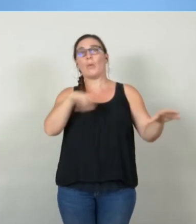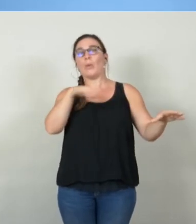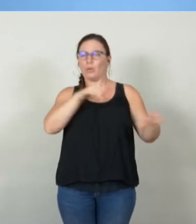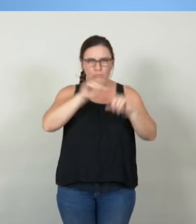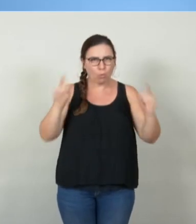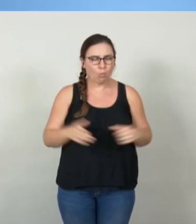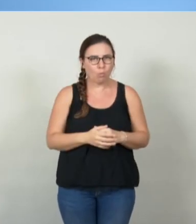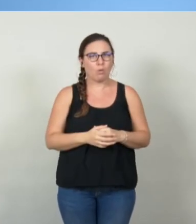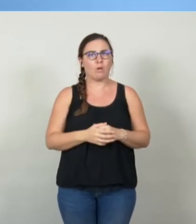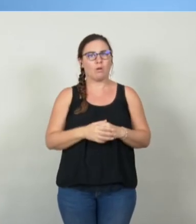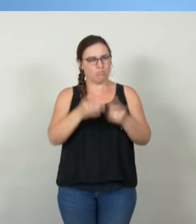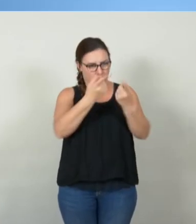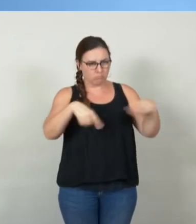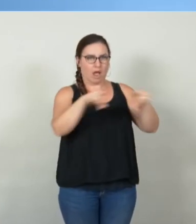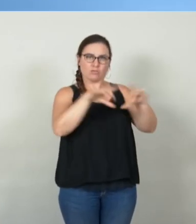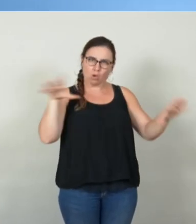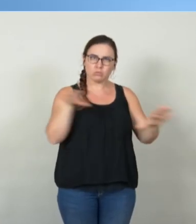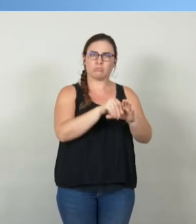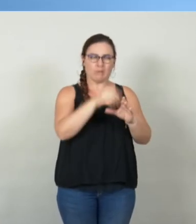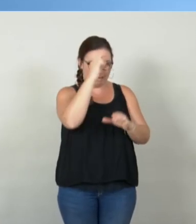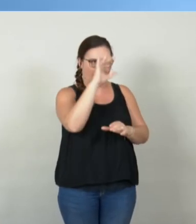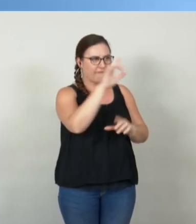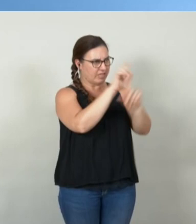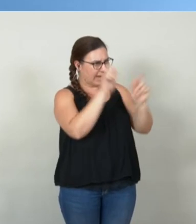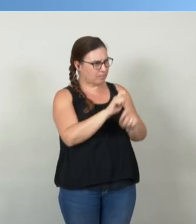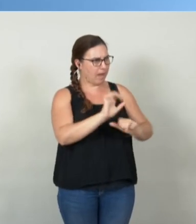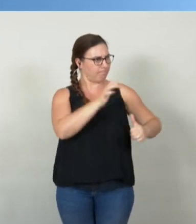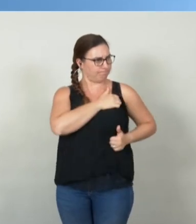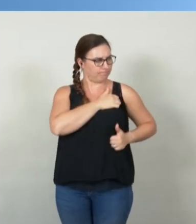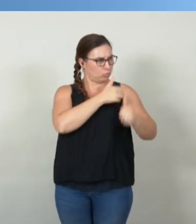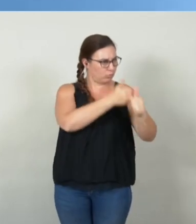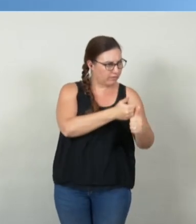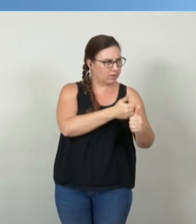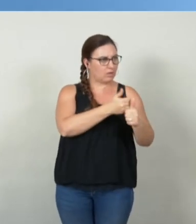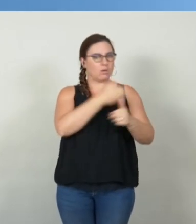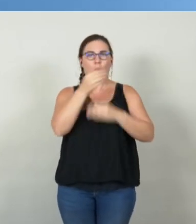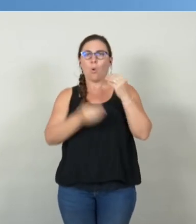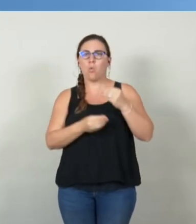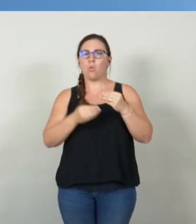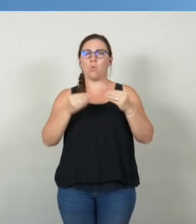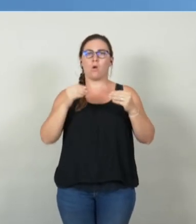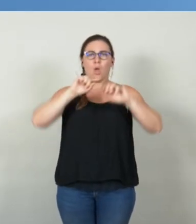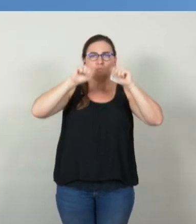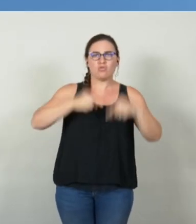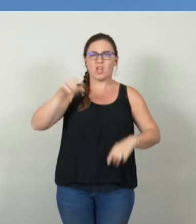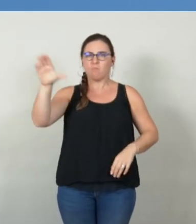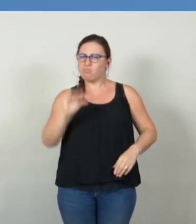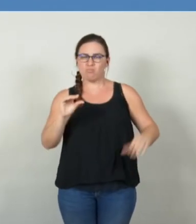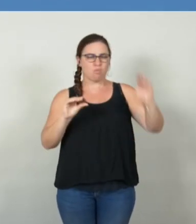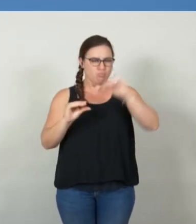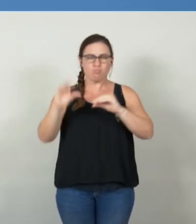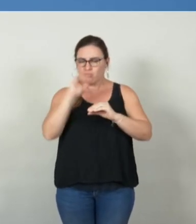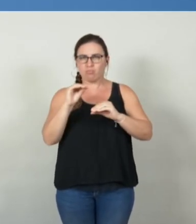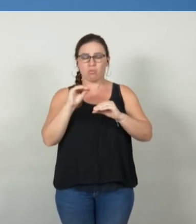participer à une instance dans laquelle l'ensemble des avis a toujours été respecté et suivi ou subir des coupes budgétaires malgré des partenariats des conventions